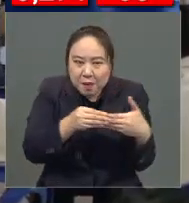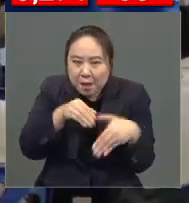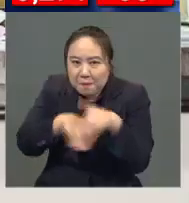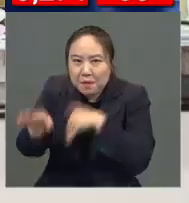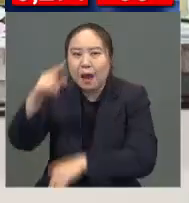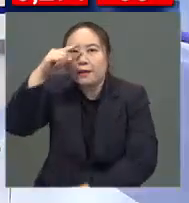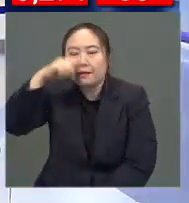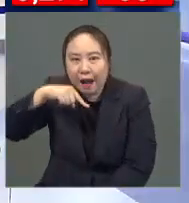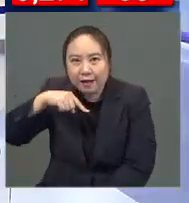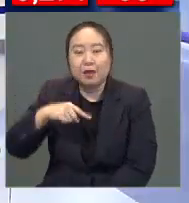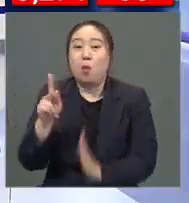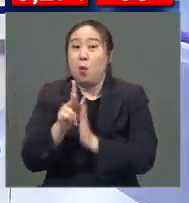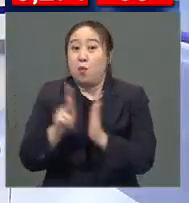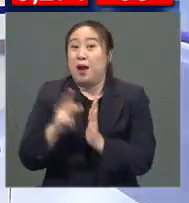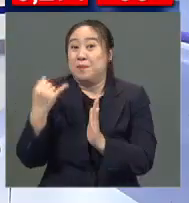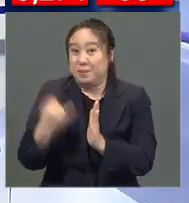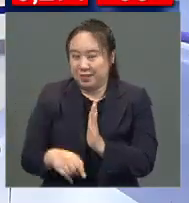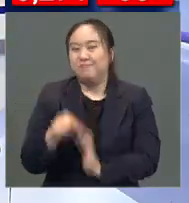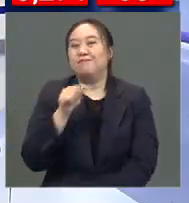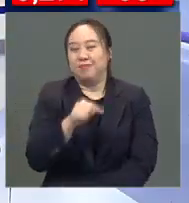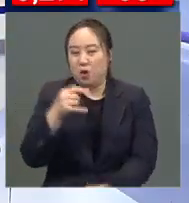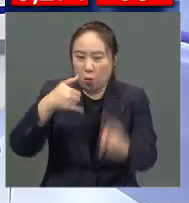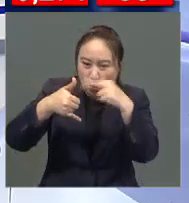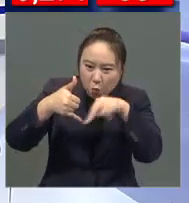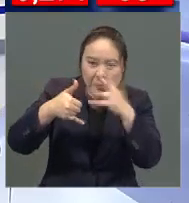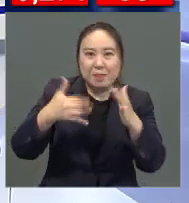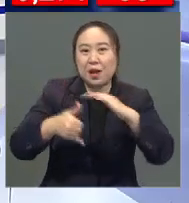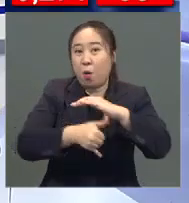ประเทศโดยไม่ผ่านการตรวจคัดกรองไม่อยู่ในสเต